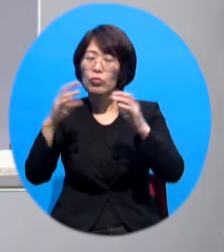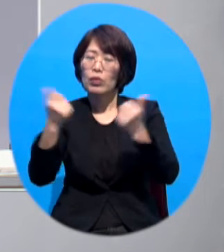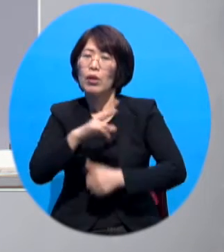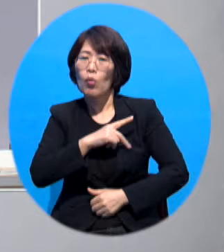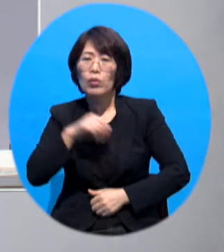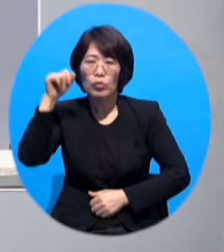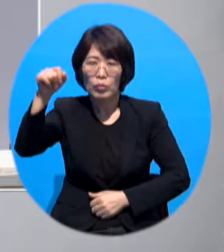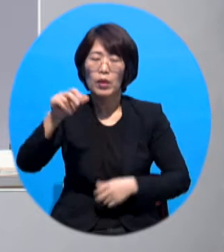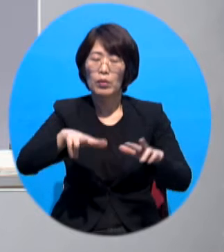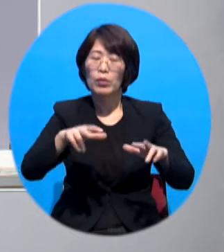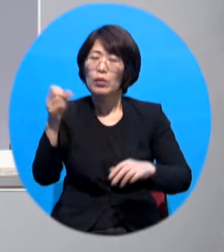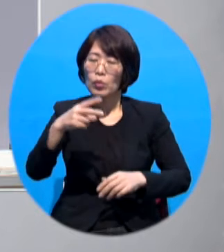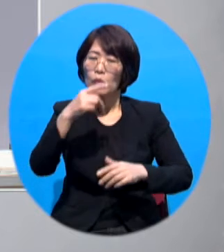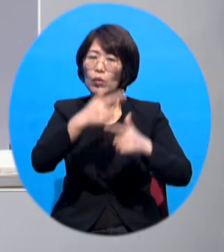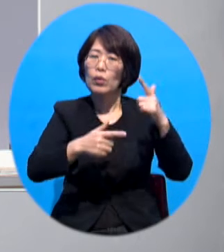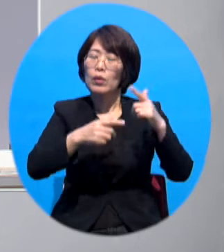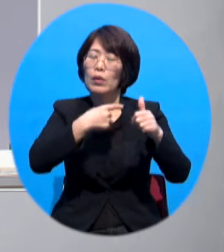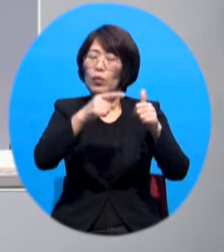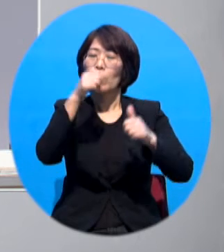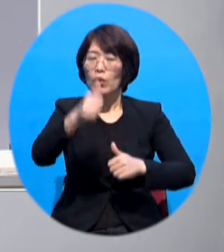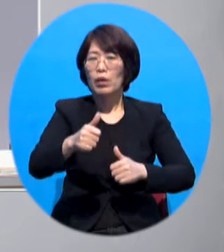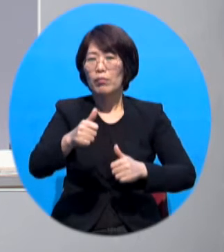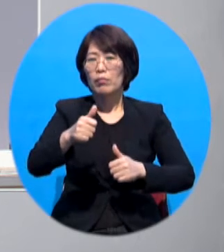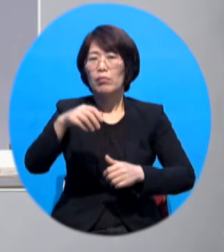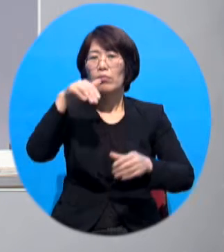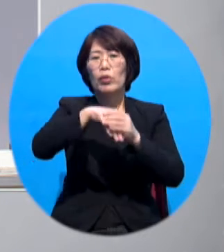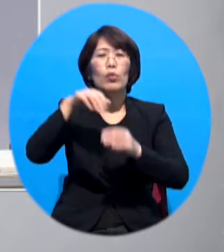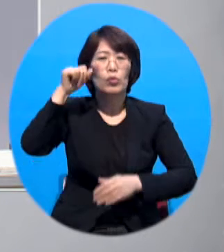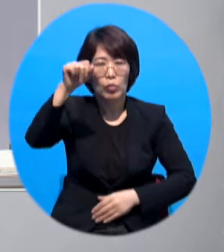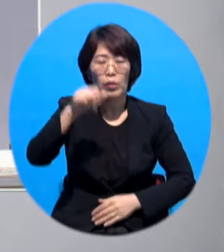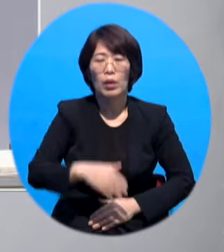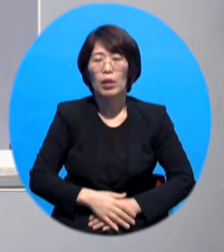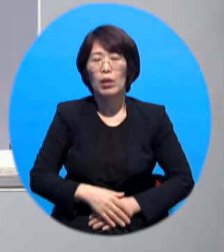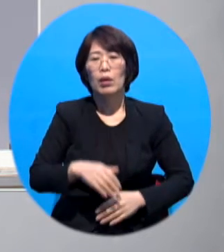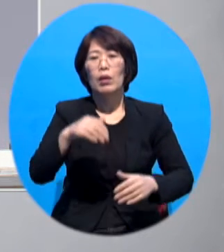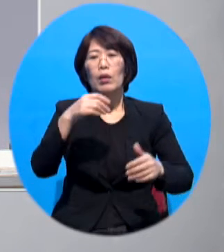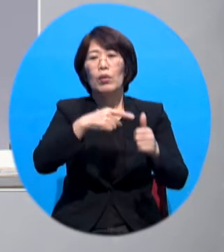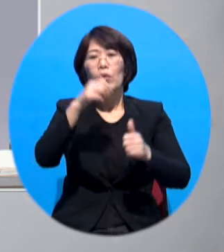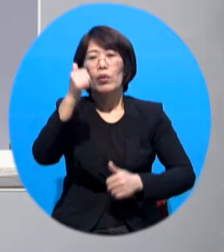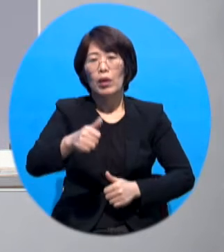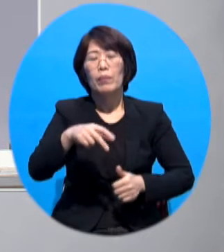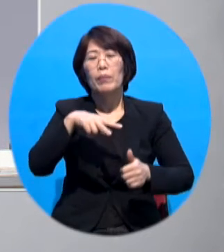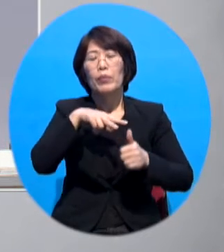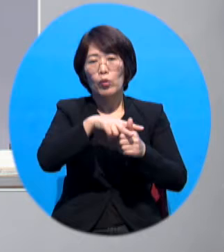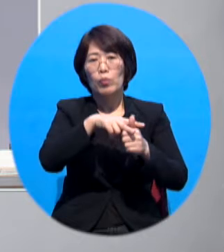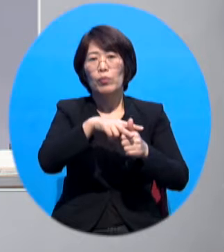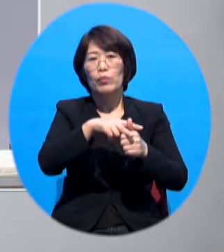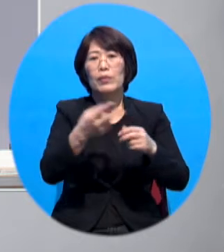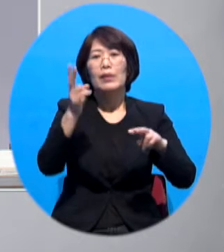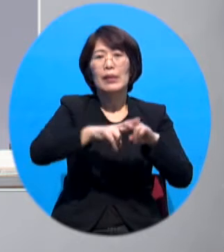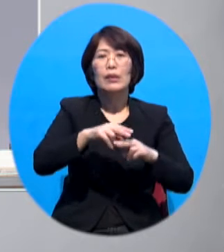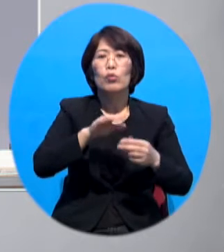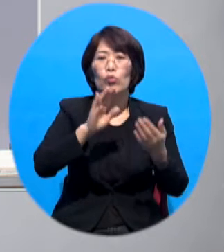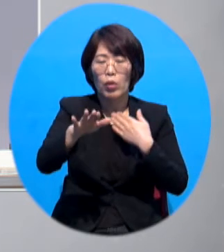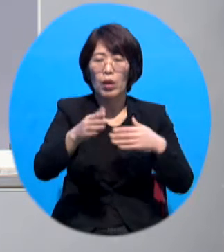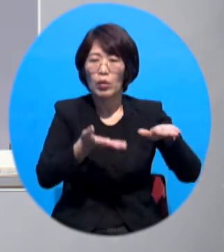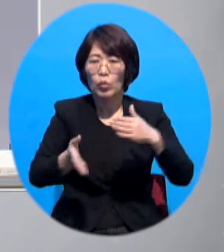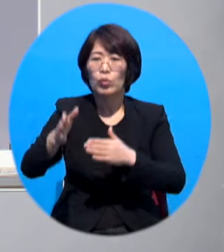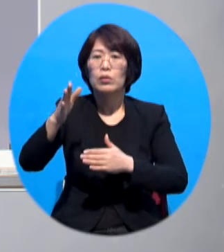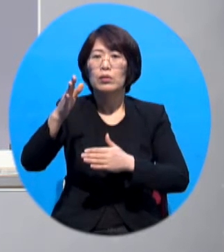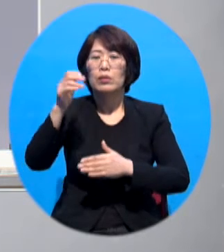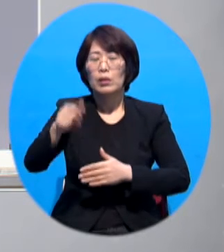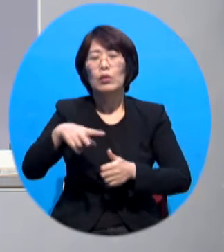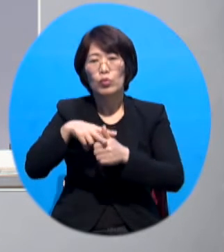하시고 그리고 이번에 교육강사 왜 출발을 하셨습니다 물론 교육감을 하다가 도지사 나 국회의원을 출마 하시는 분도 있긴